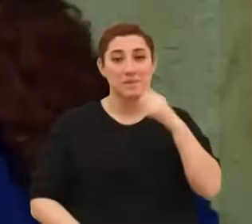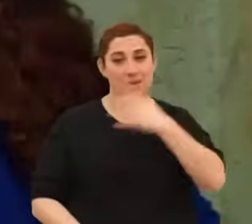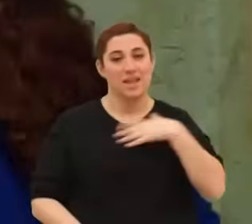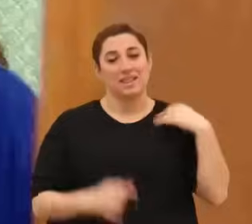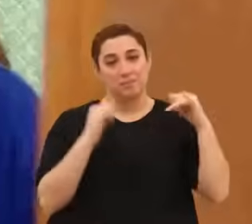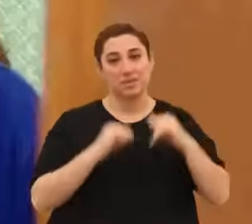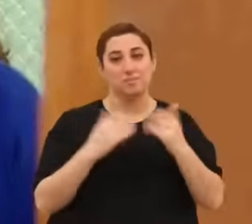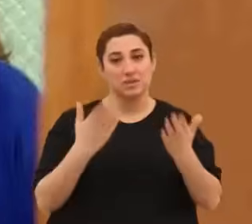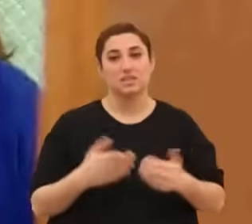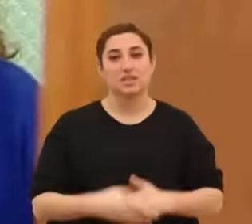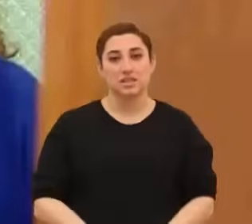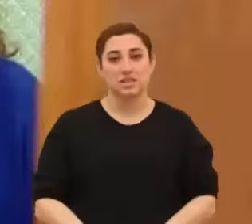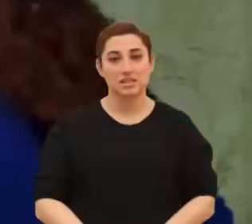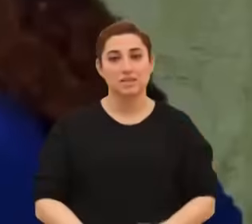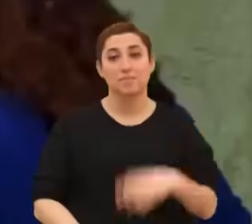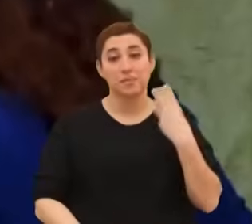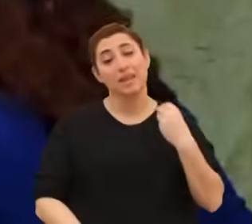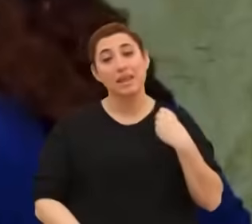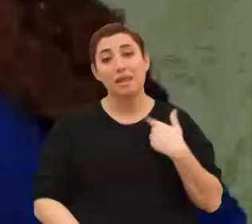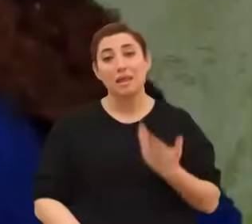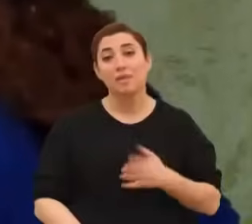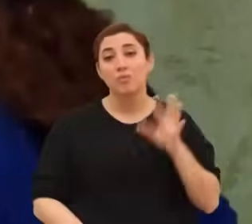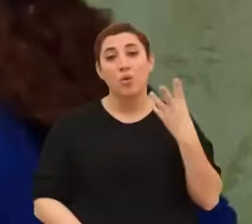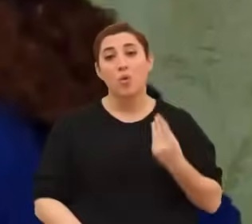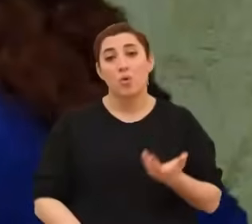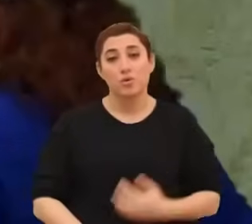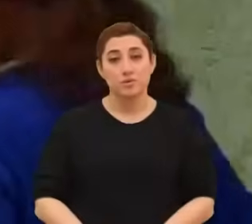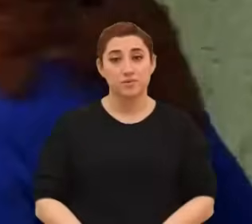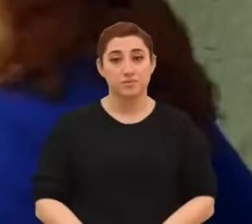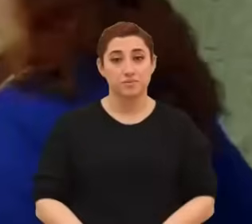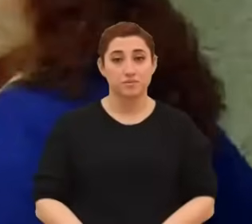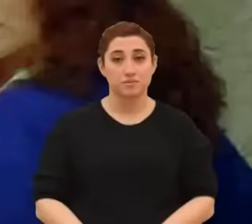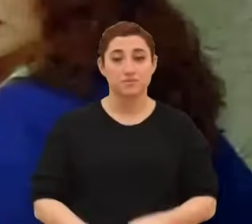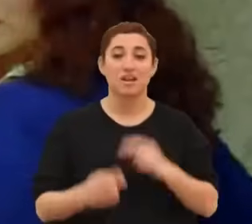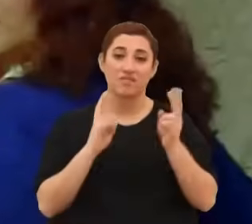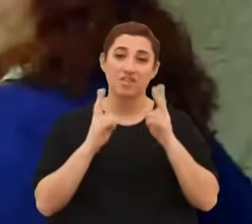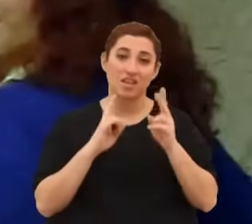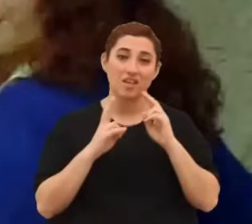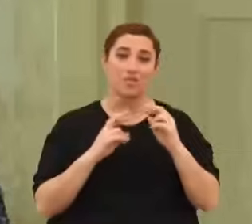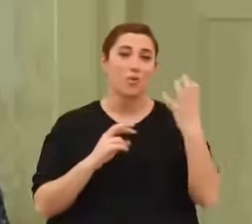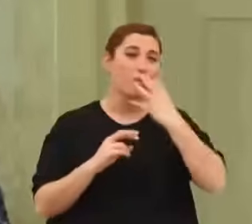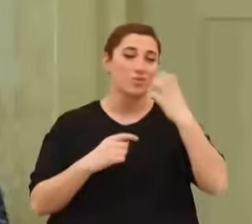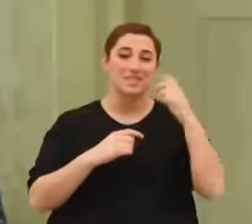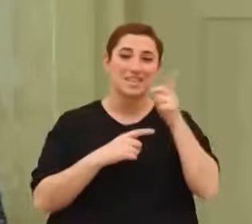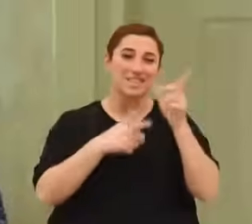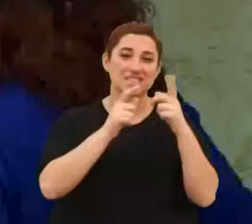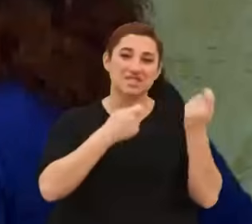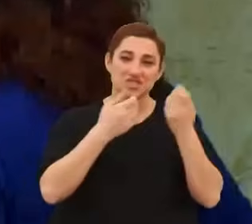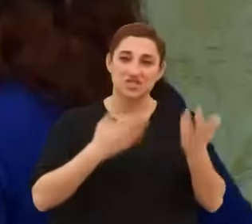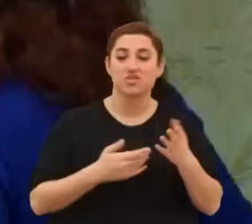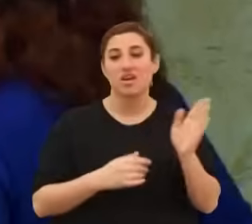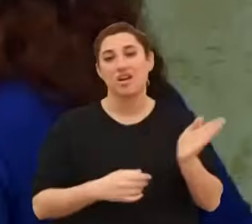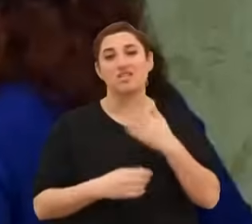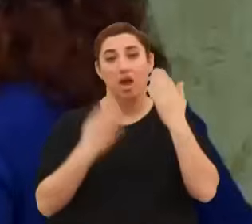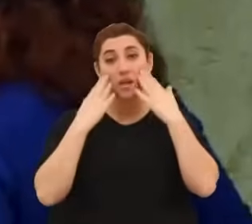annem sayılırsınız. Ya iyiyim işte. Ne olsun? Tiyatro, dublaj falan.